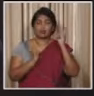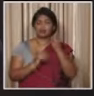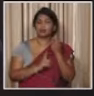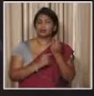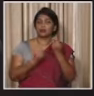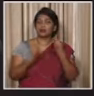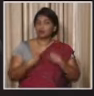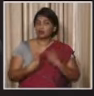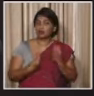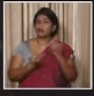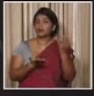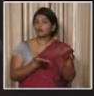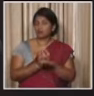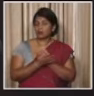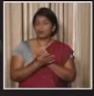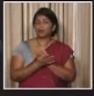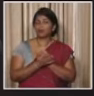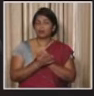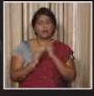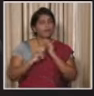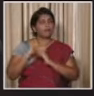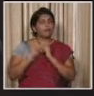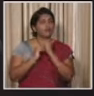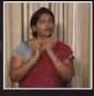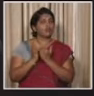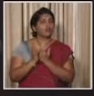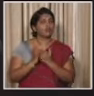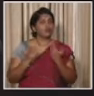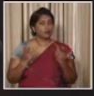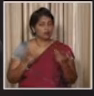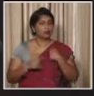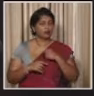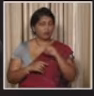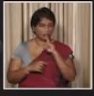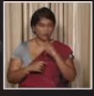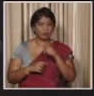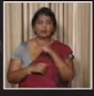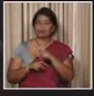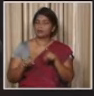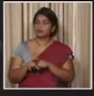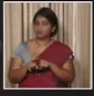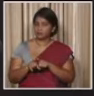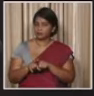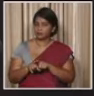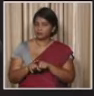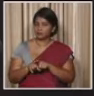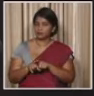ආර්ථිකයට අහිමි වෙච්ච මුදල් ලබා ගැනීමේ වැඩපිළිවෙලක් කෝ කියන එක මේ අහනෝ. එතකොට